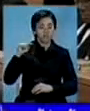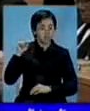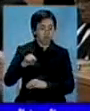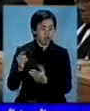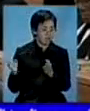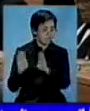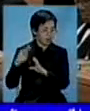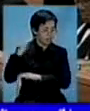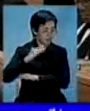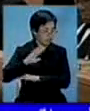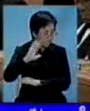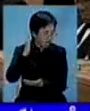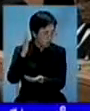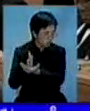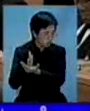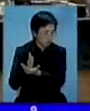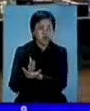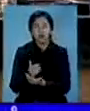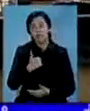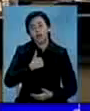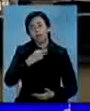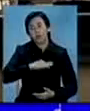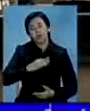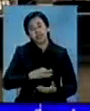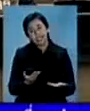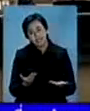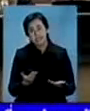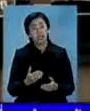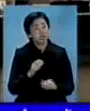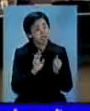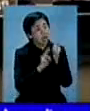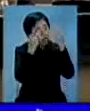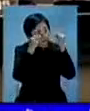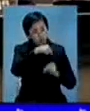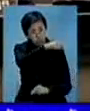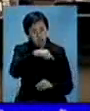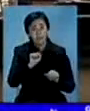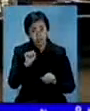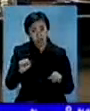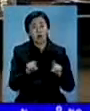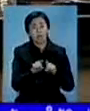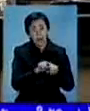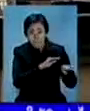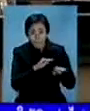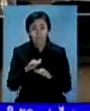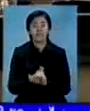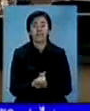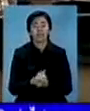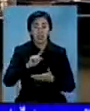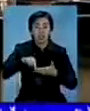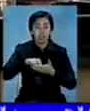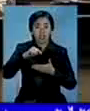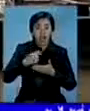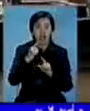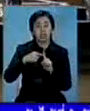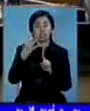ดผมคิดไม่ถึงไอ้ท่านรอนายกสุเทพกับผมเนี่ยเป็นส.ส.พร้อมกันได้รับเลือกตั้งครั้งแรกวันที่22